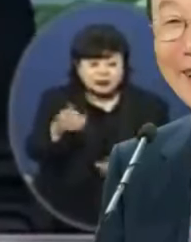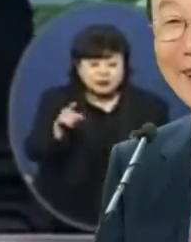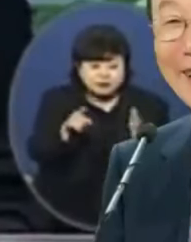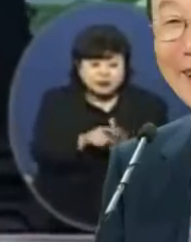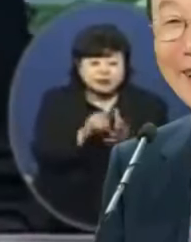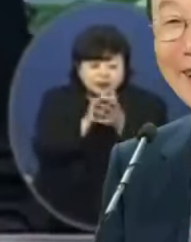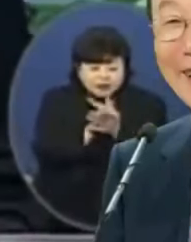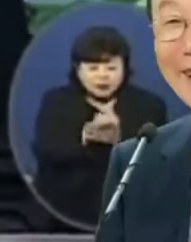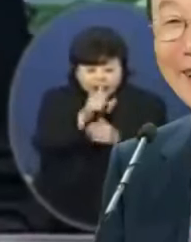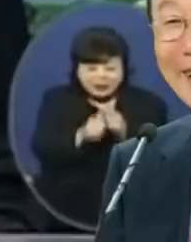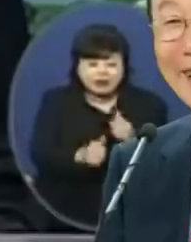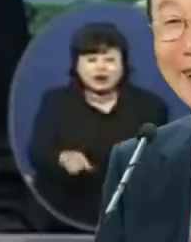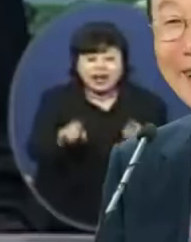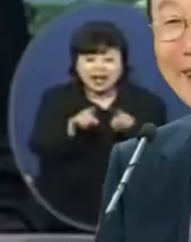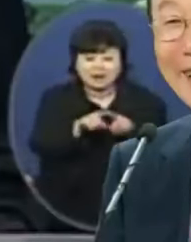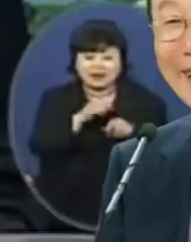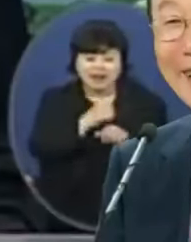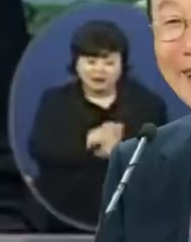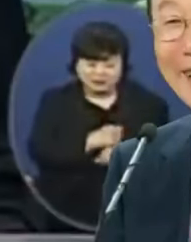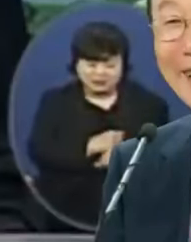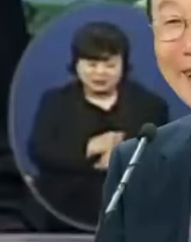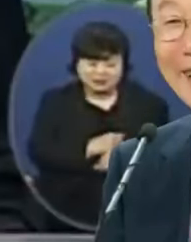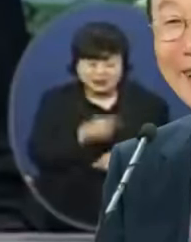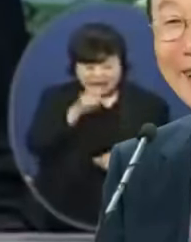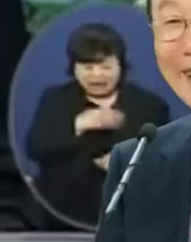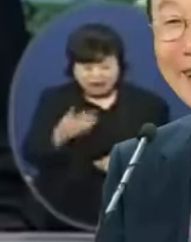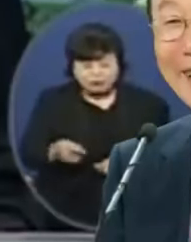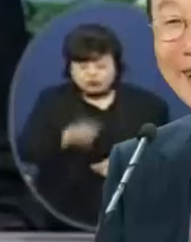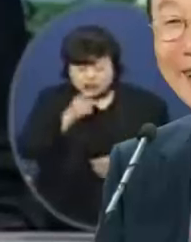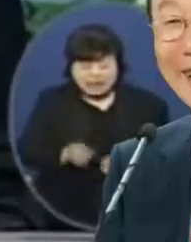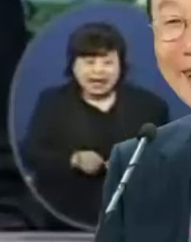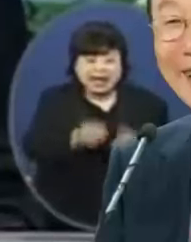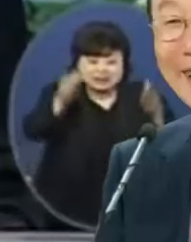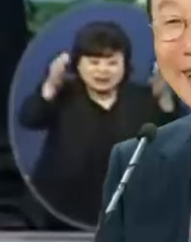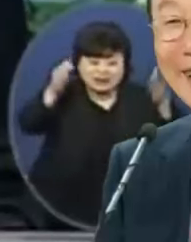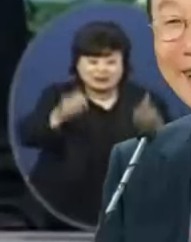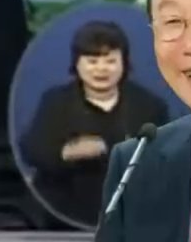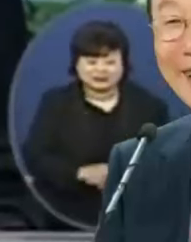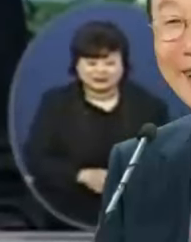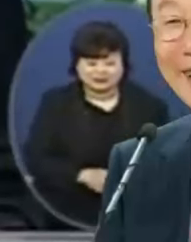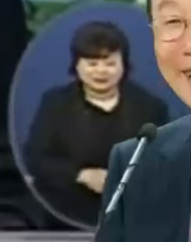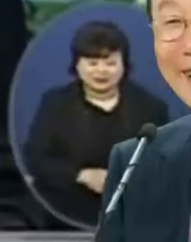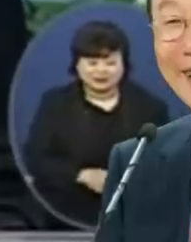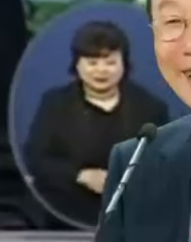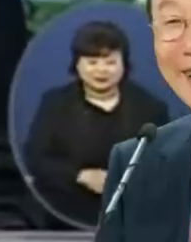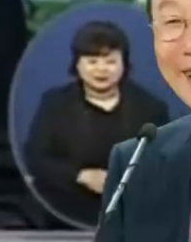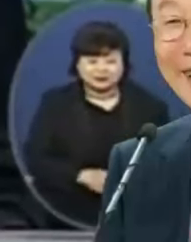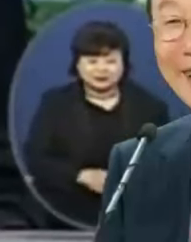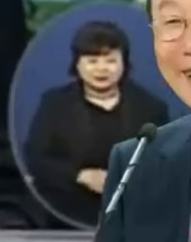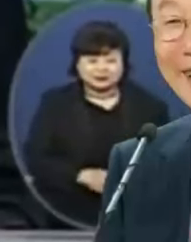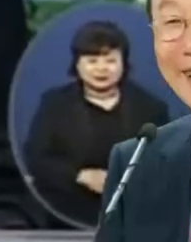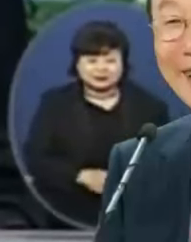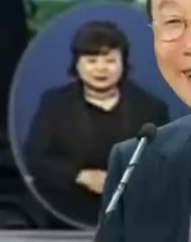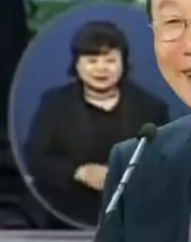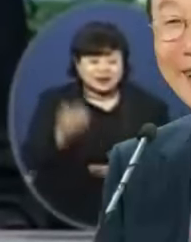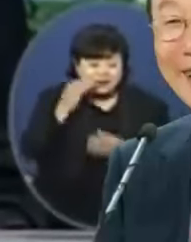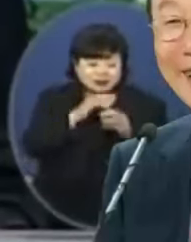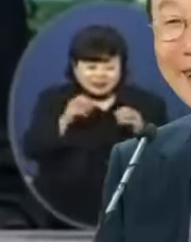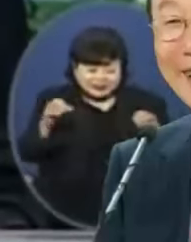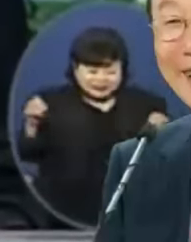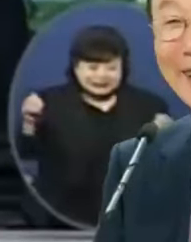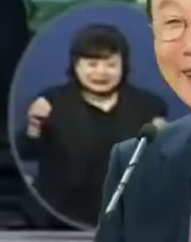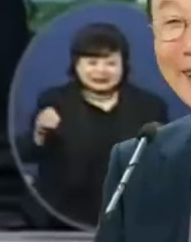믿음과 기도로서 하나님과 동행함으로 강이 갈라지는 것입니다. 어느 곳에 있으나 강은 갈라지는 것입니다. 젖과 꿀이